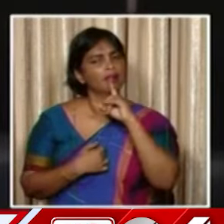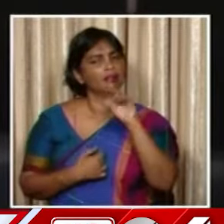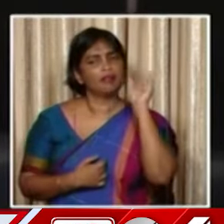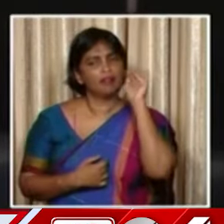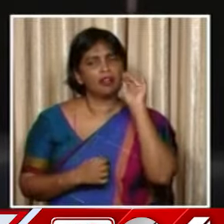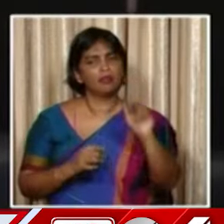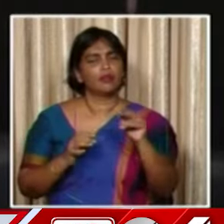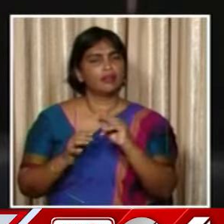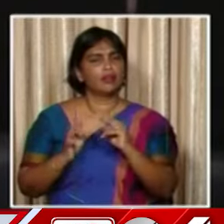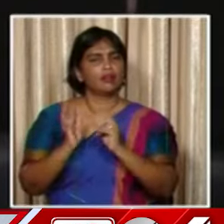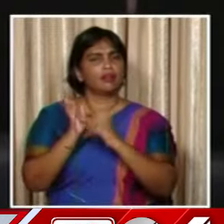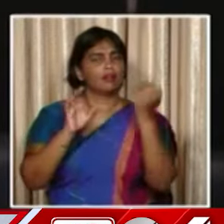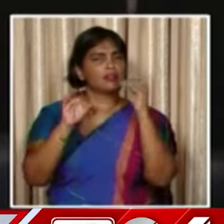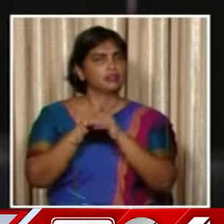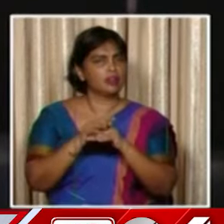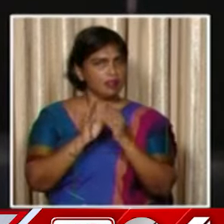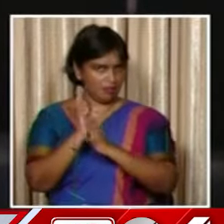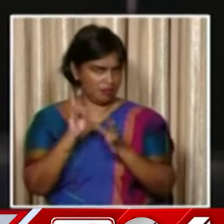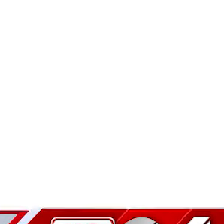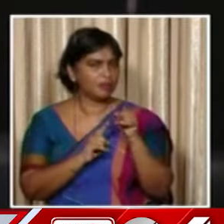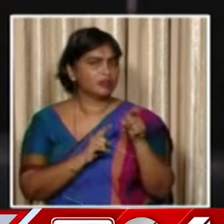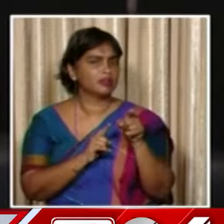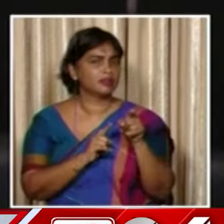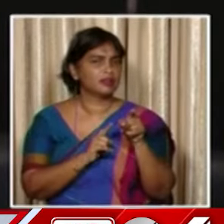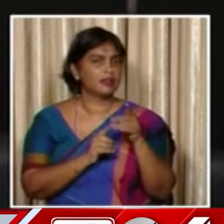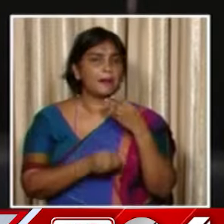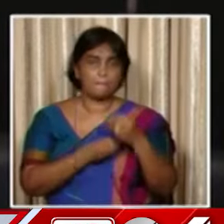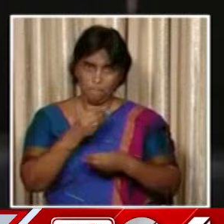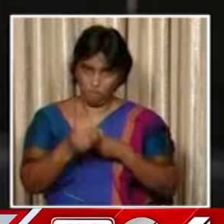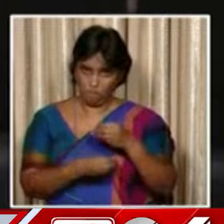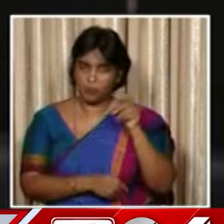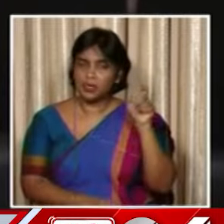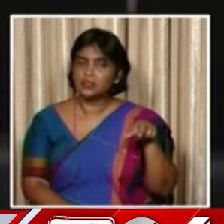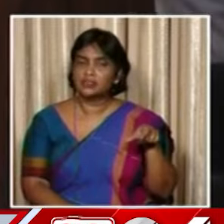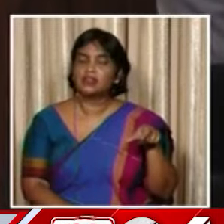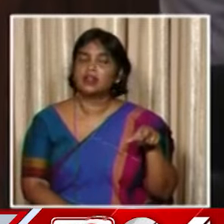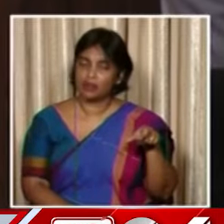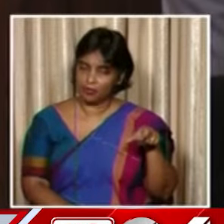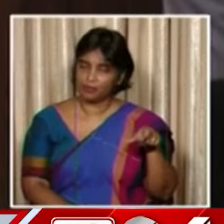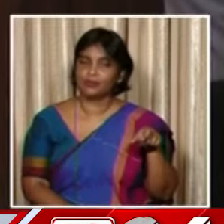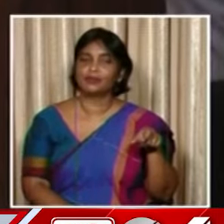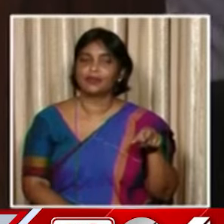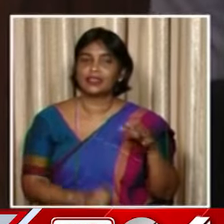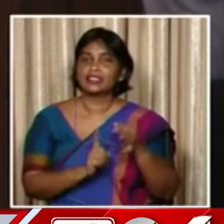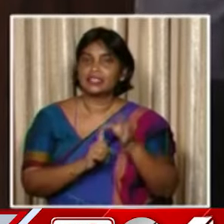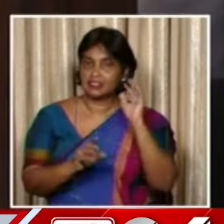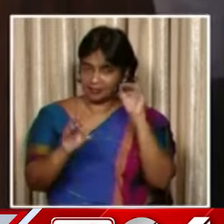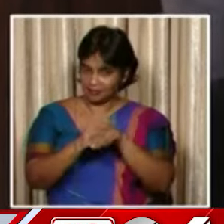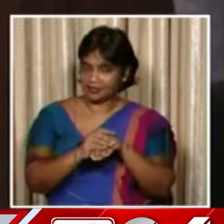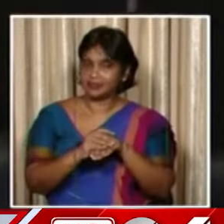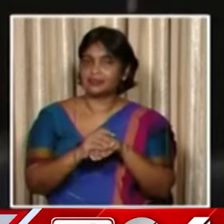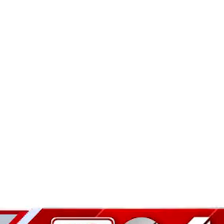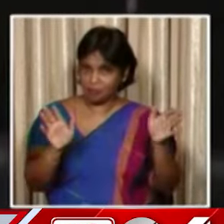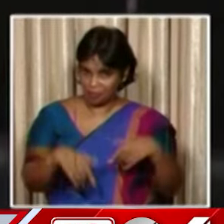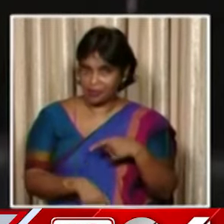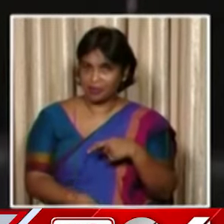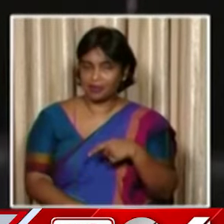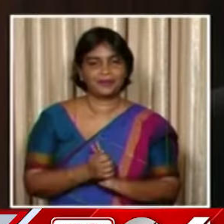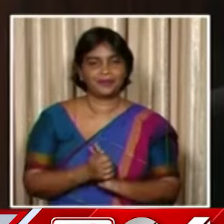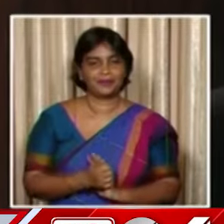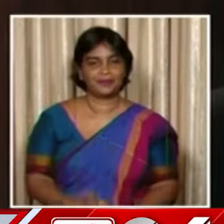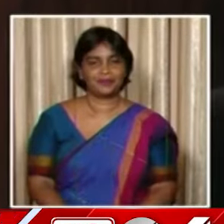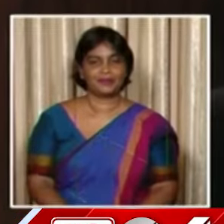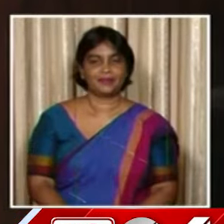කැමති ජාතික ලැයිස්තුවේ නම මන්ත්‍රීවරයෙක්ද? ඔව්. ව්‍යාපාරිකයෙක්ද? ඔව්. ජනාධිපති අපේක්ෂකමේ තමත් ඉන්නවද?